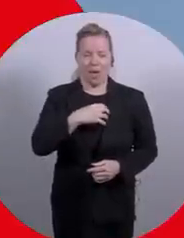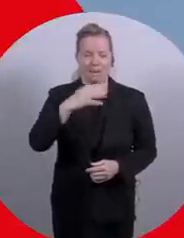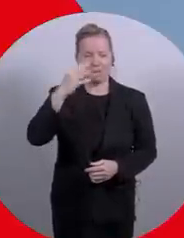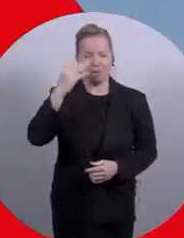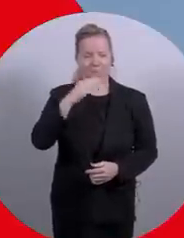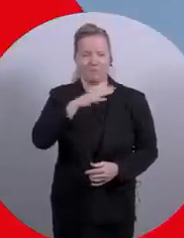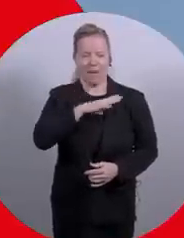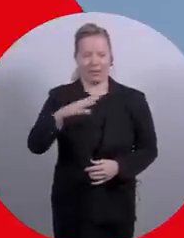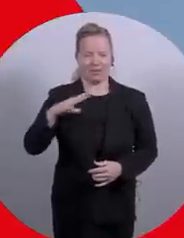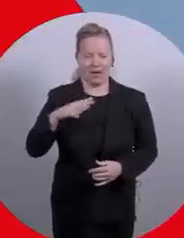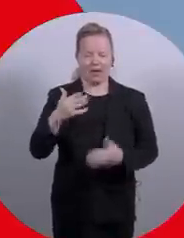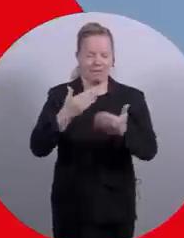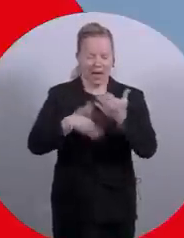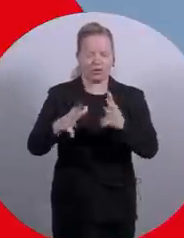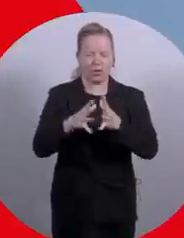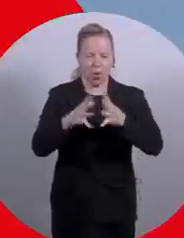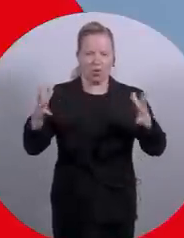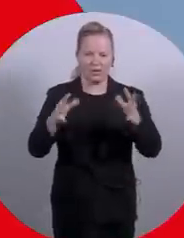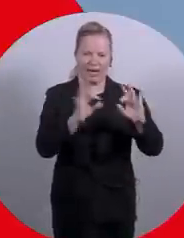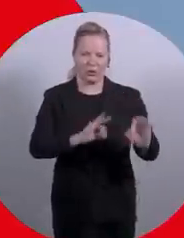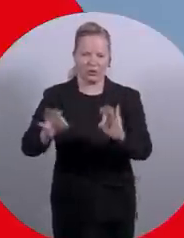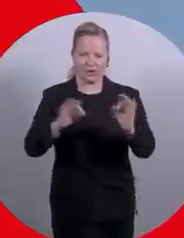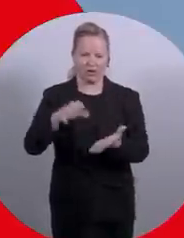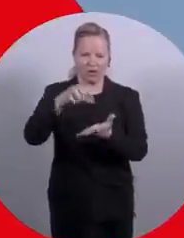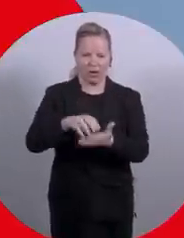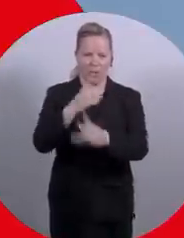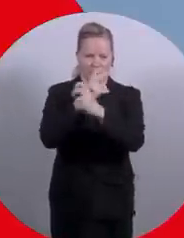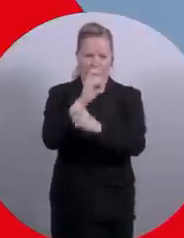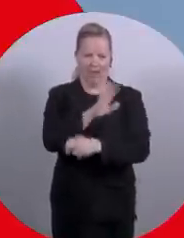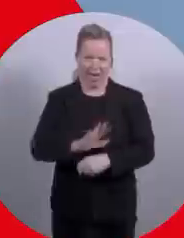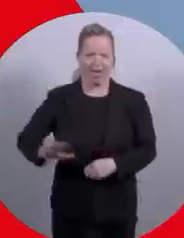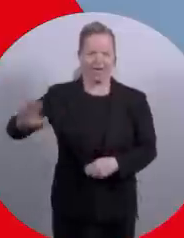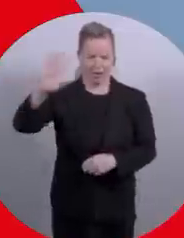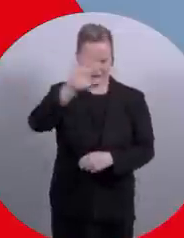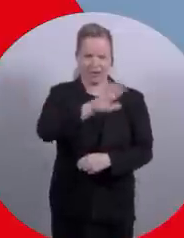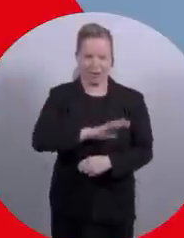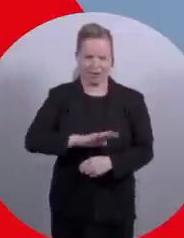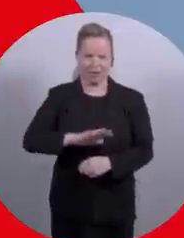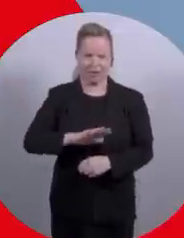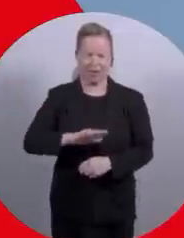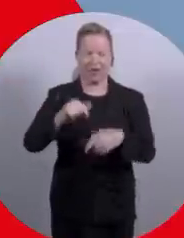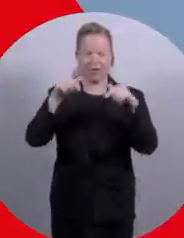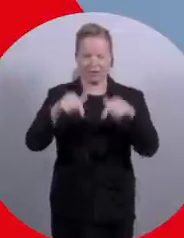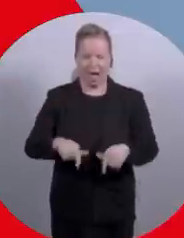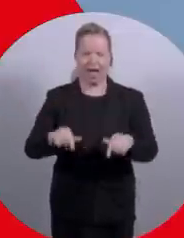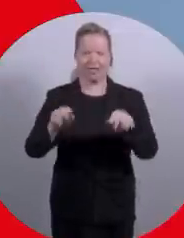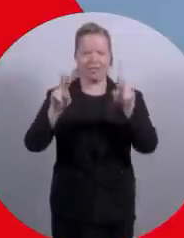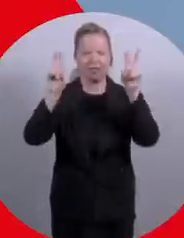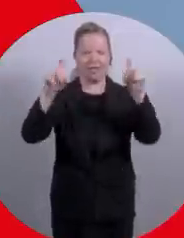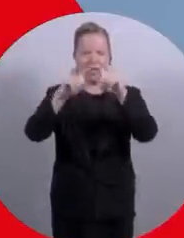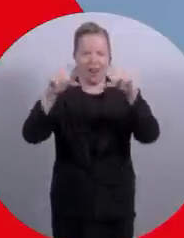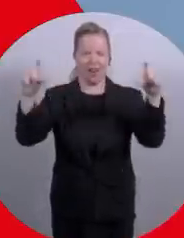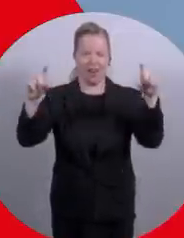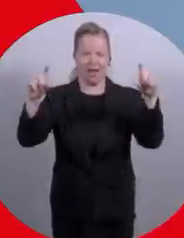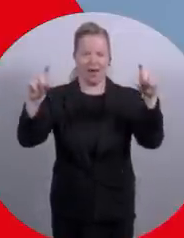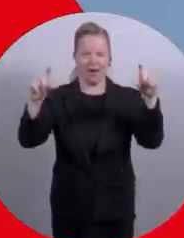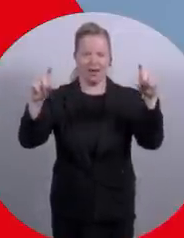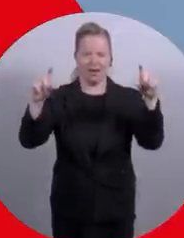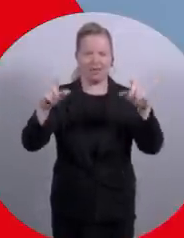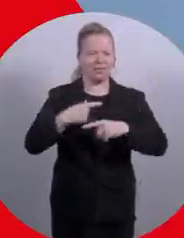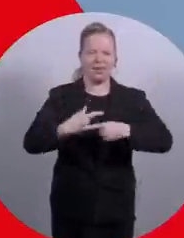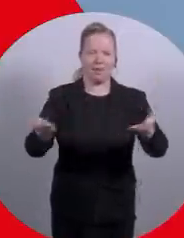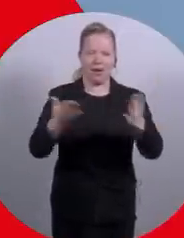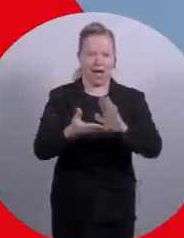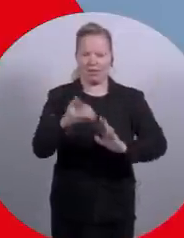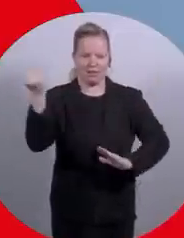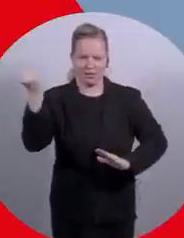Österreichs und wir haben einen unheimlichen Titel den kann uns niemand streitig machen das